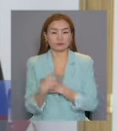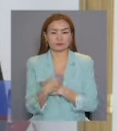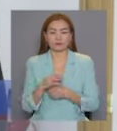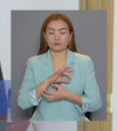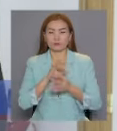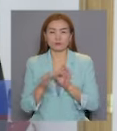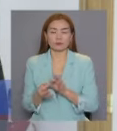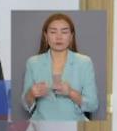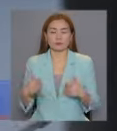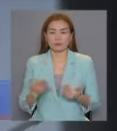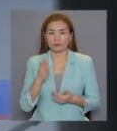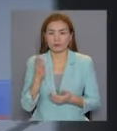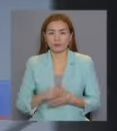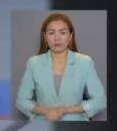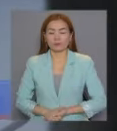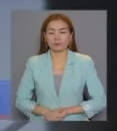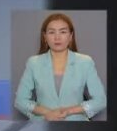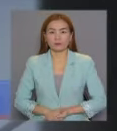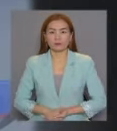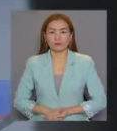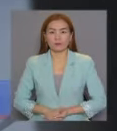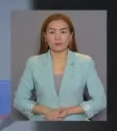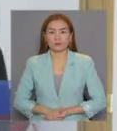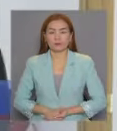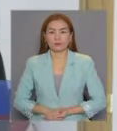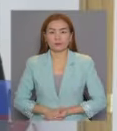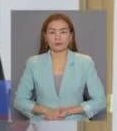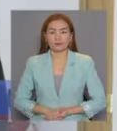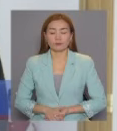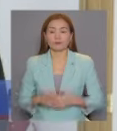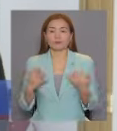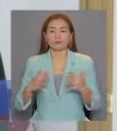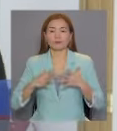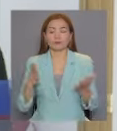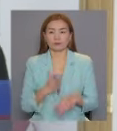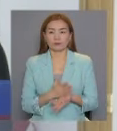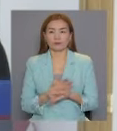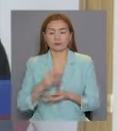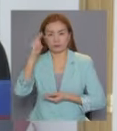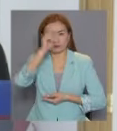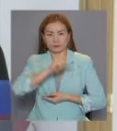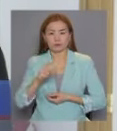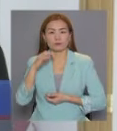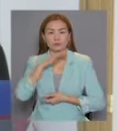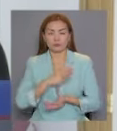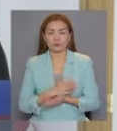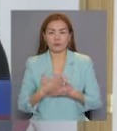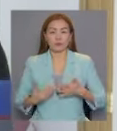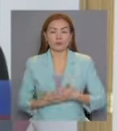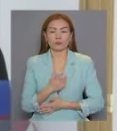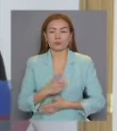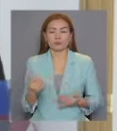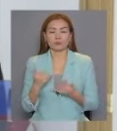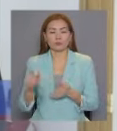туралы айтылады. Бақытымызға орай сұраныс үлкен, оқитын адамдар көп. Жаңа адамдарға біз